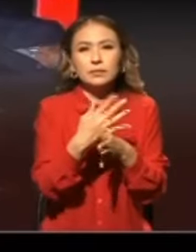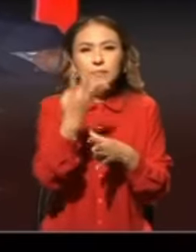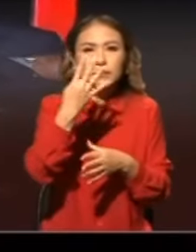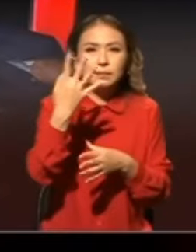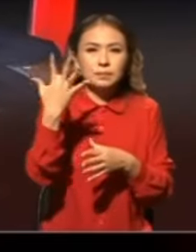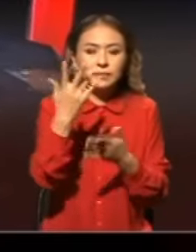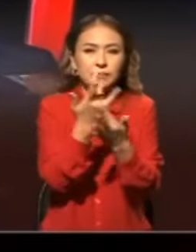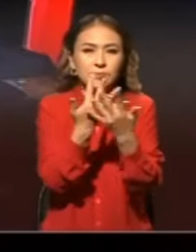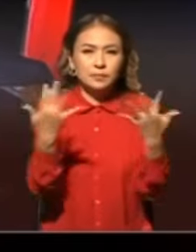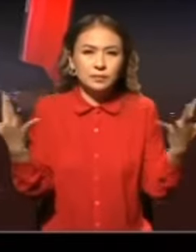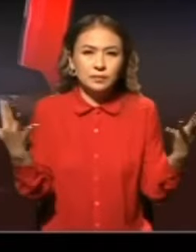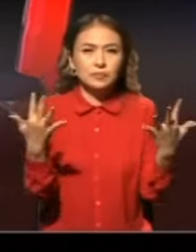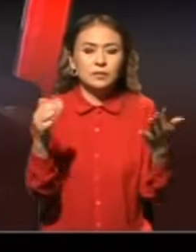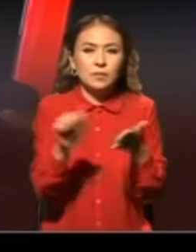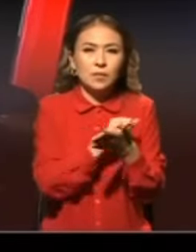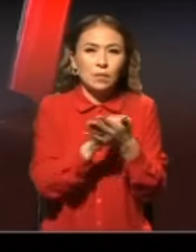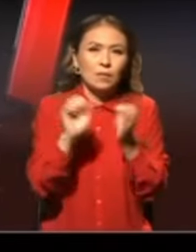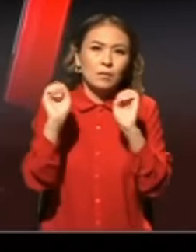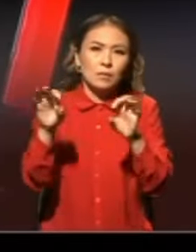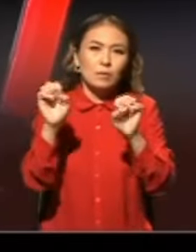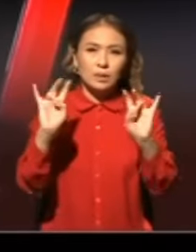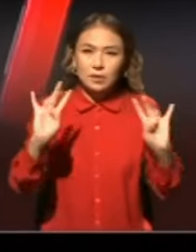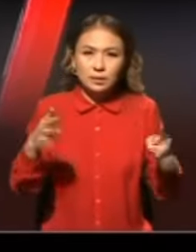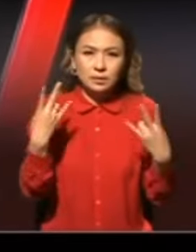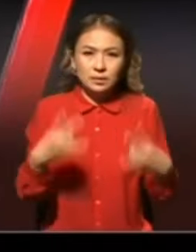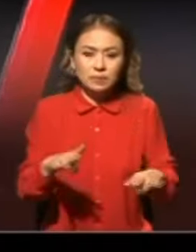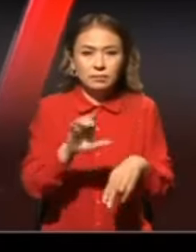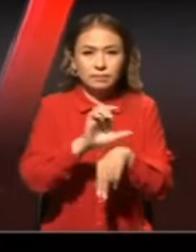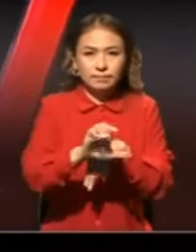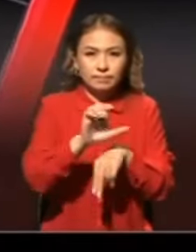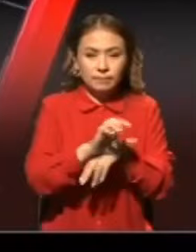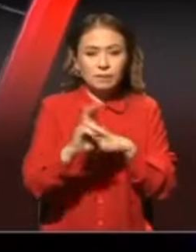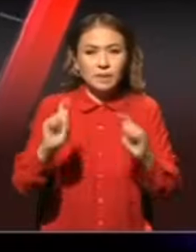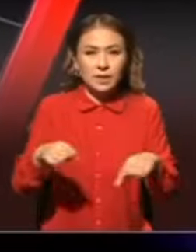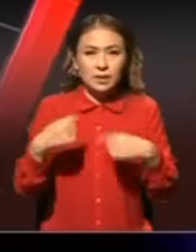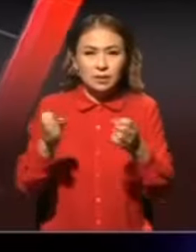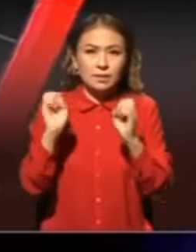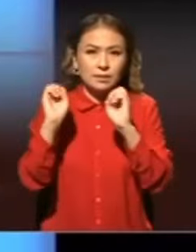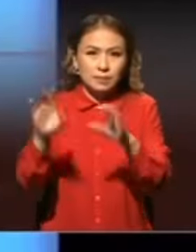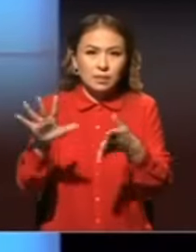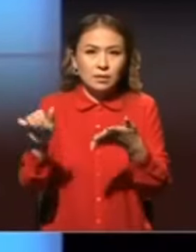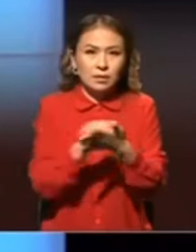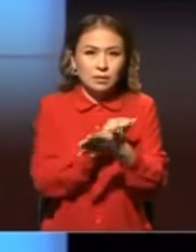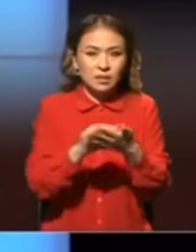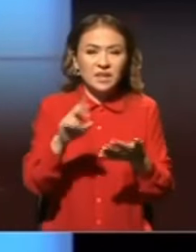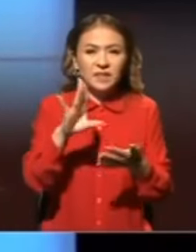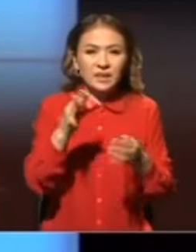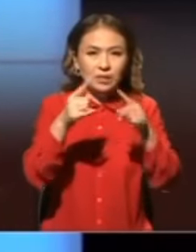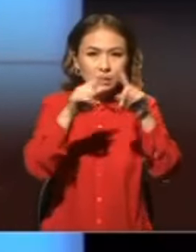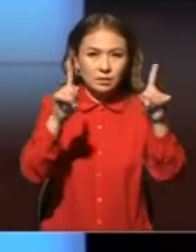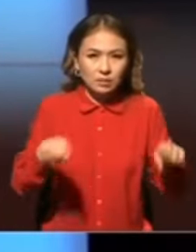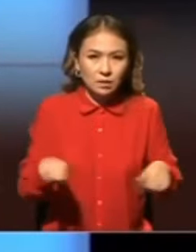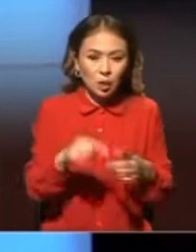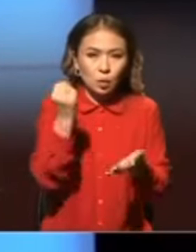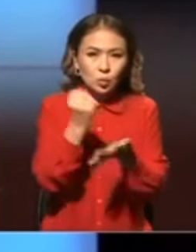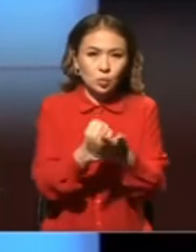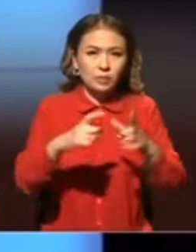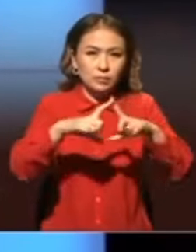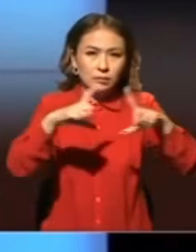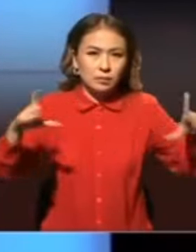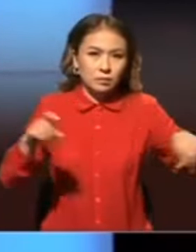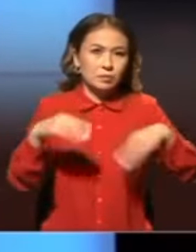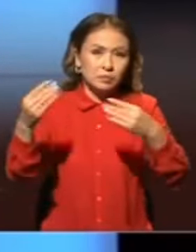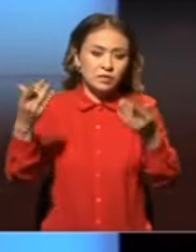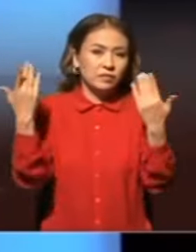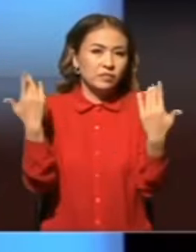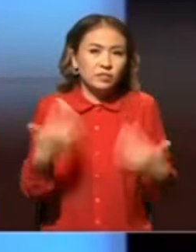45 түріне 45 рет құжат тапсырмайды. Міне, өнімін шығарды, тапсырды, жаңағы квитанциясын, счет фактурасын апарып береді әкімшілікке. Пайдасын